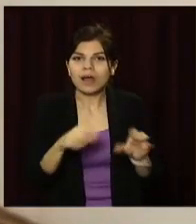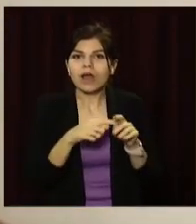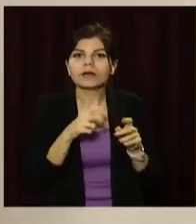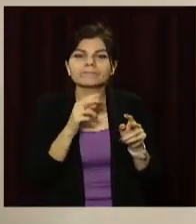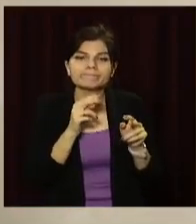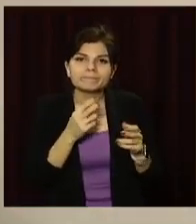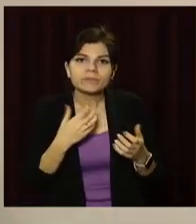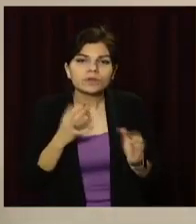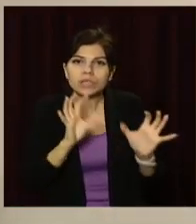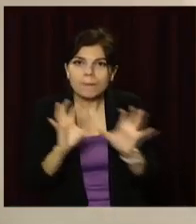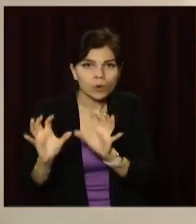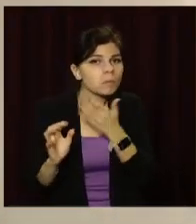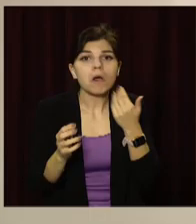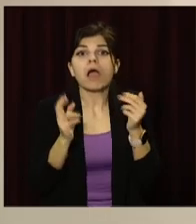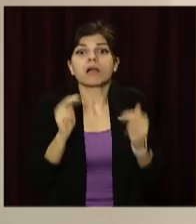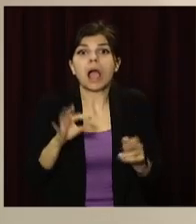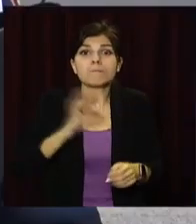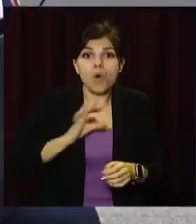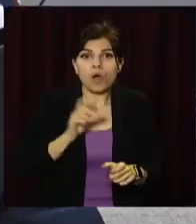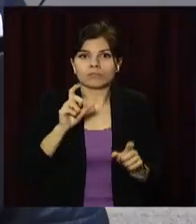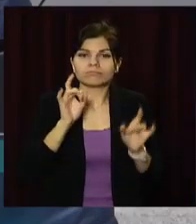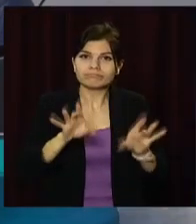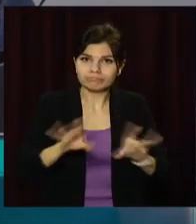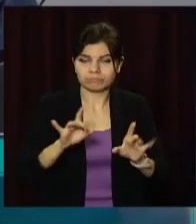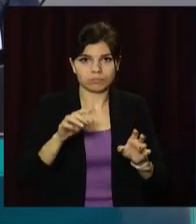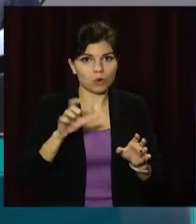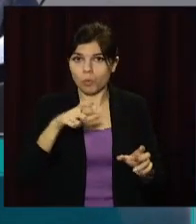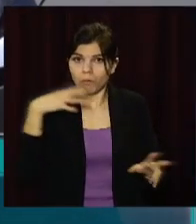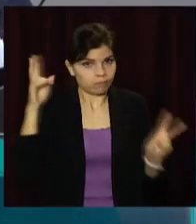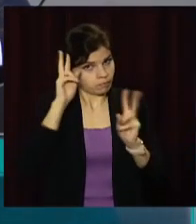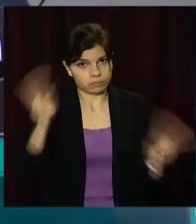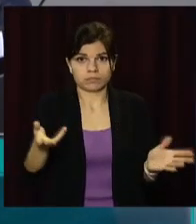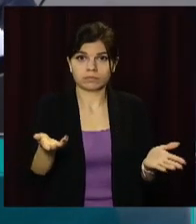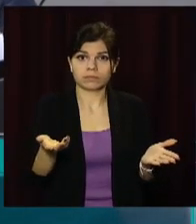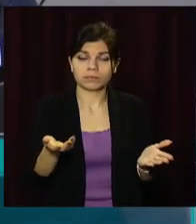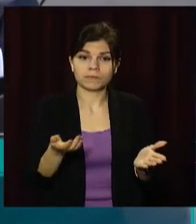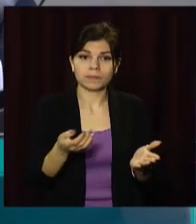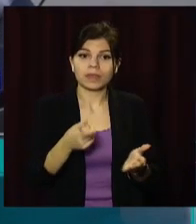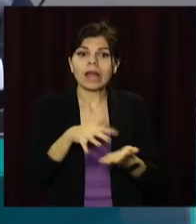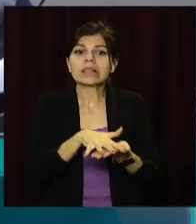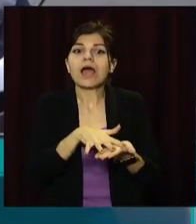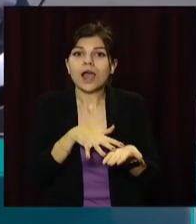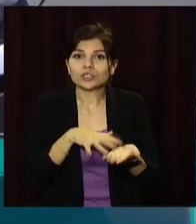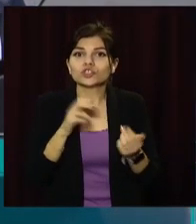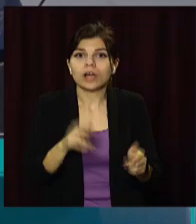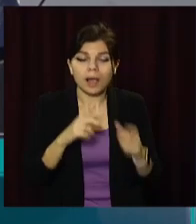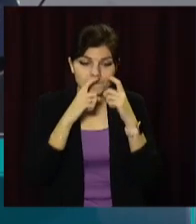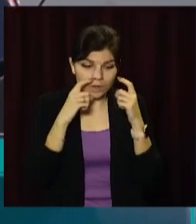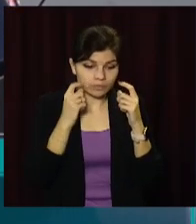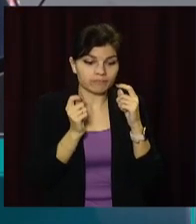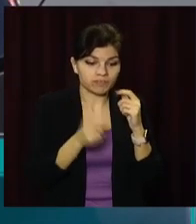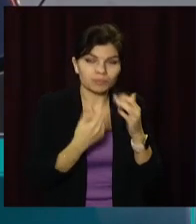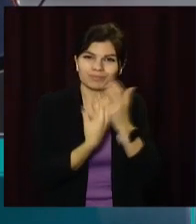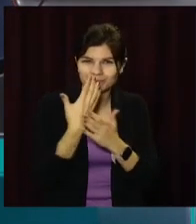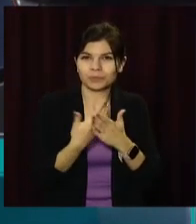про те, як поводитися з такими відходами. Саме процедура утилізації подальшої, так, цих